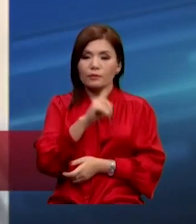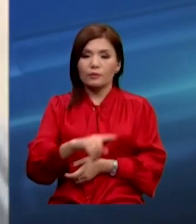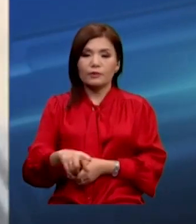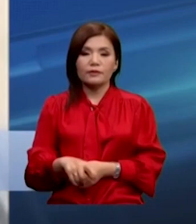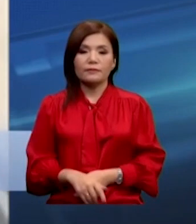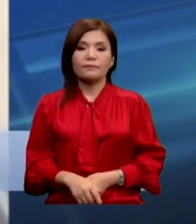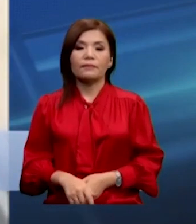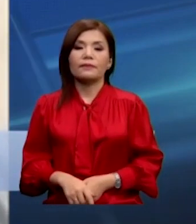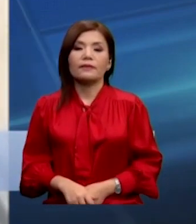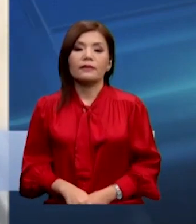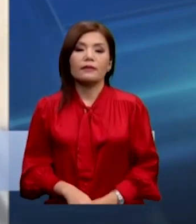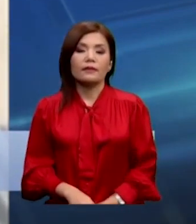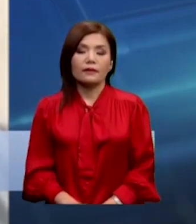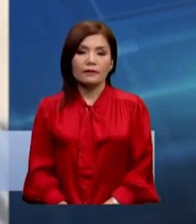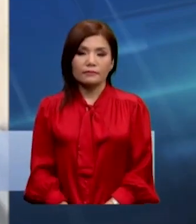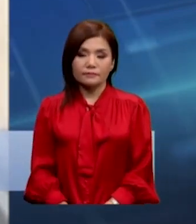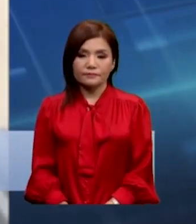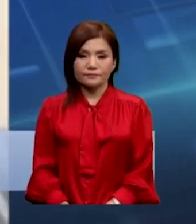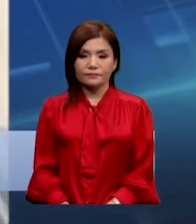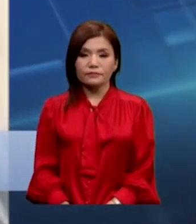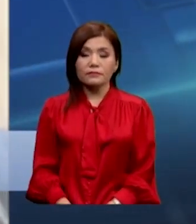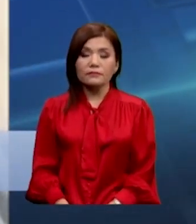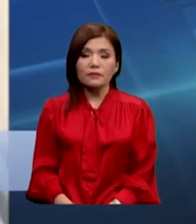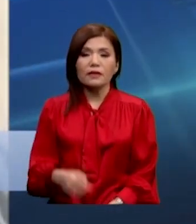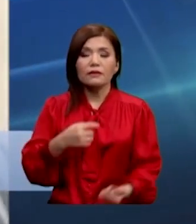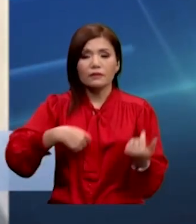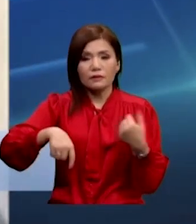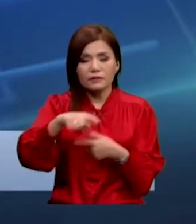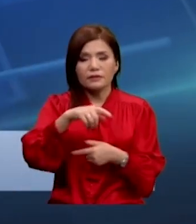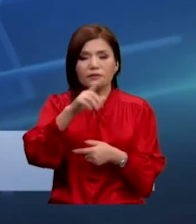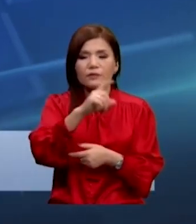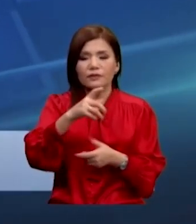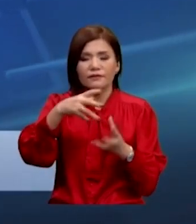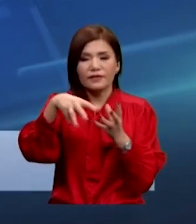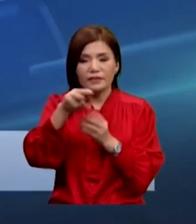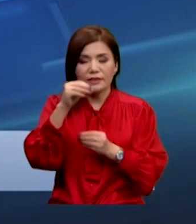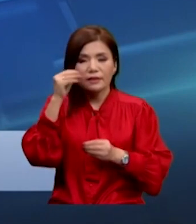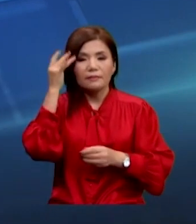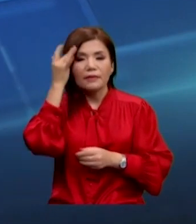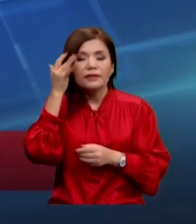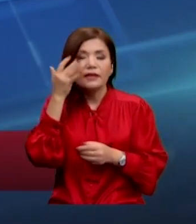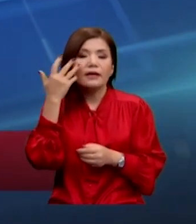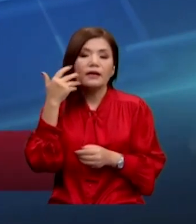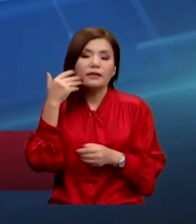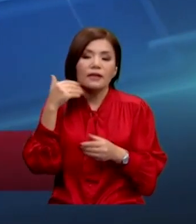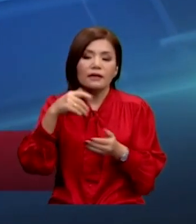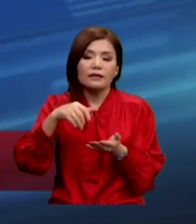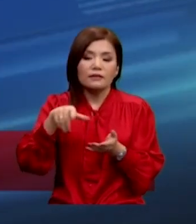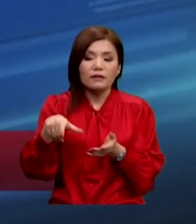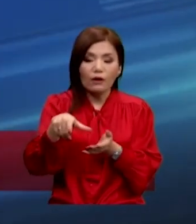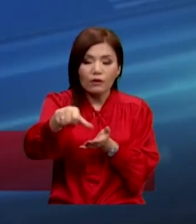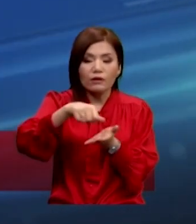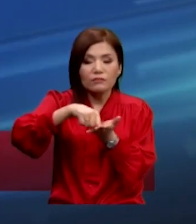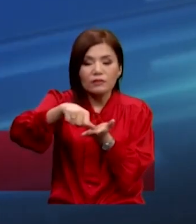Это мечта нашего население было около 30 лет. Когда вот асфальт начали стелить, уже тогда